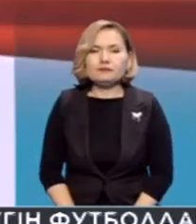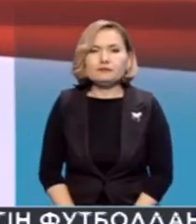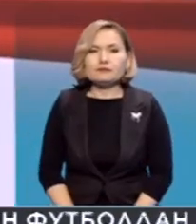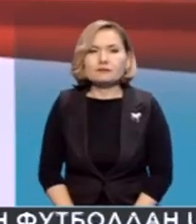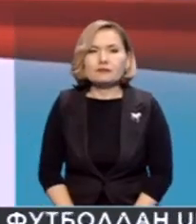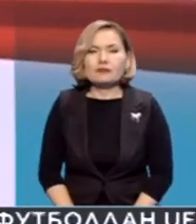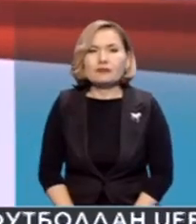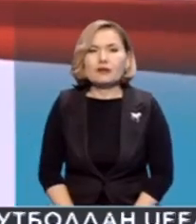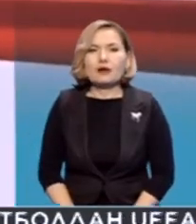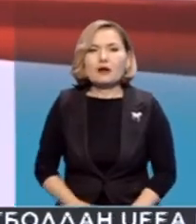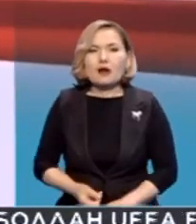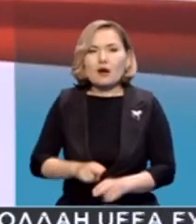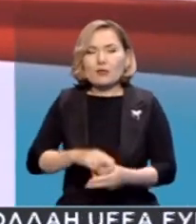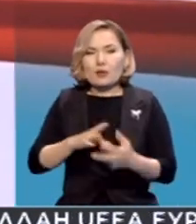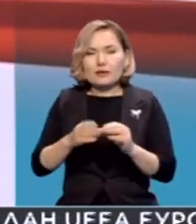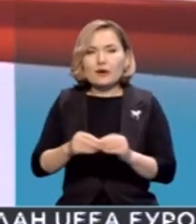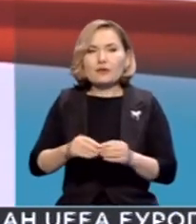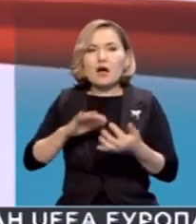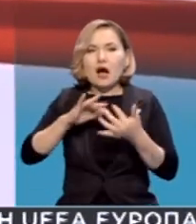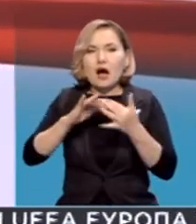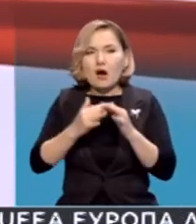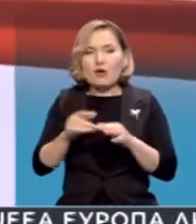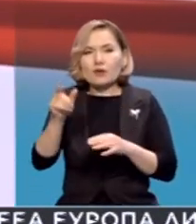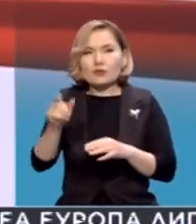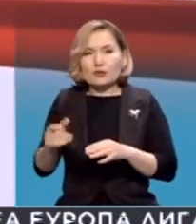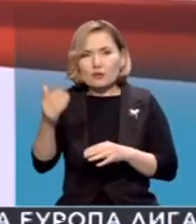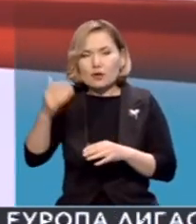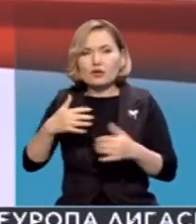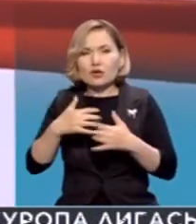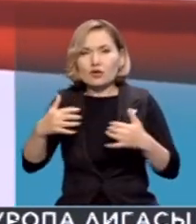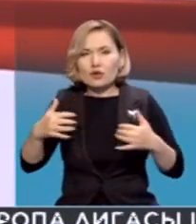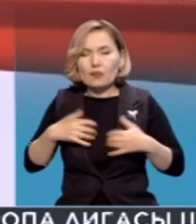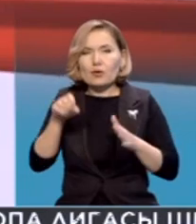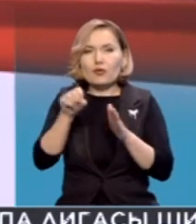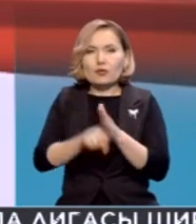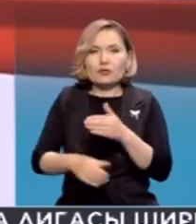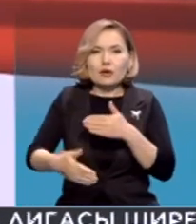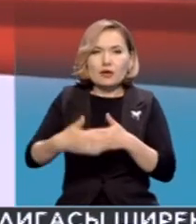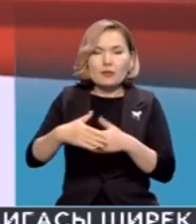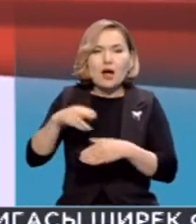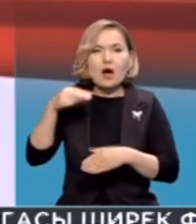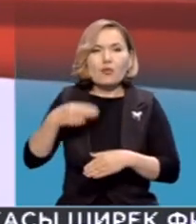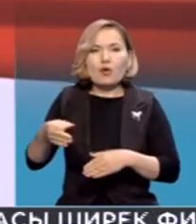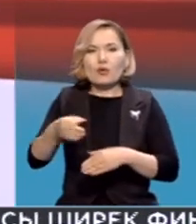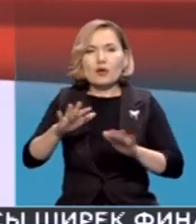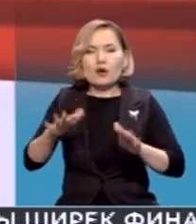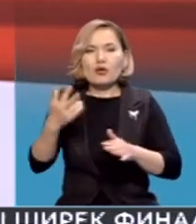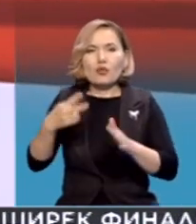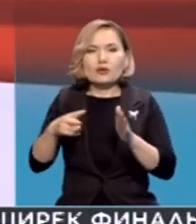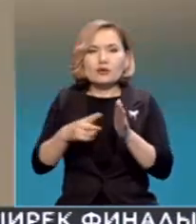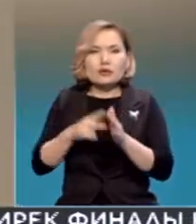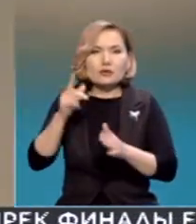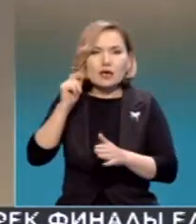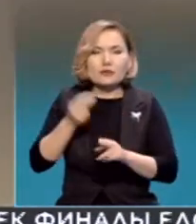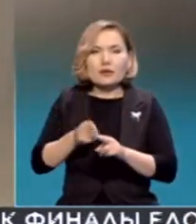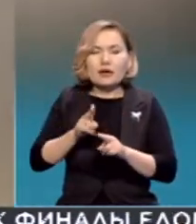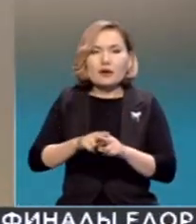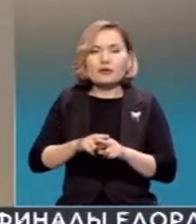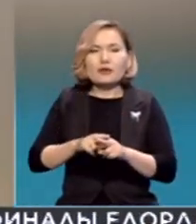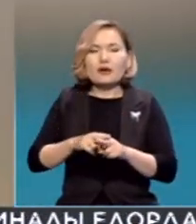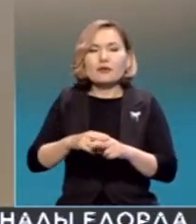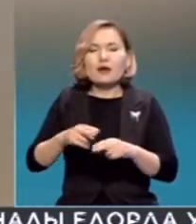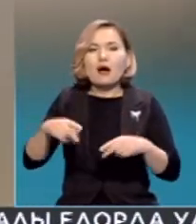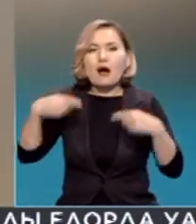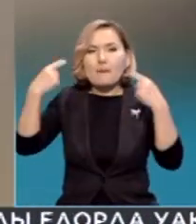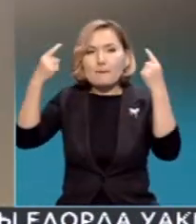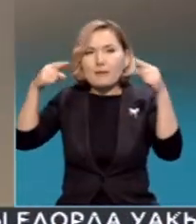Қасқырды шынжырмен ұрып алған ауыл тұрғыны жазарқалау мүмкін. Оқиға Ақтөбе облысында болды. 37 жастағы азамат малына шапқан түз